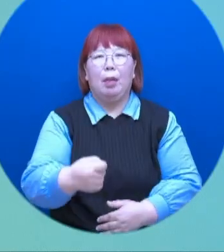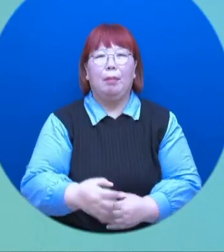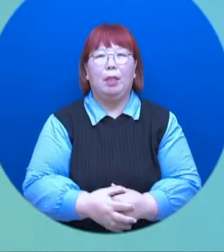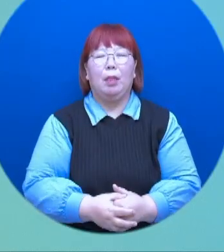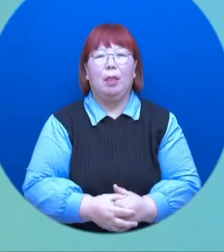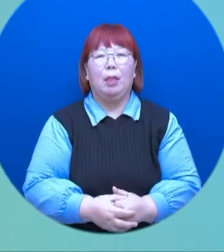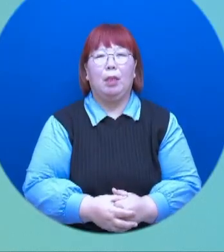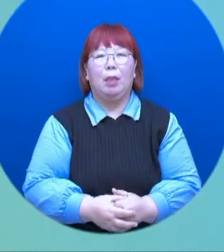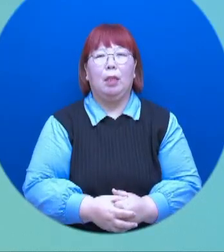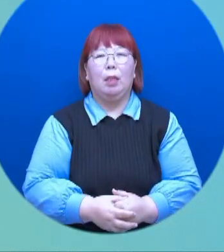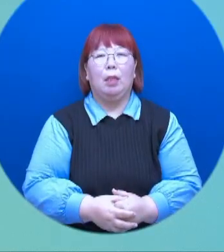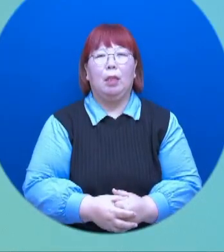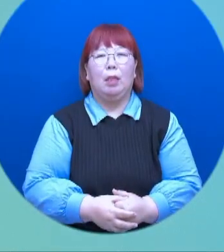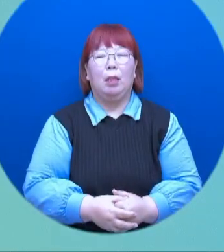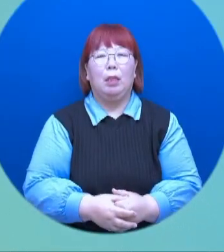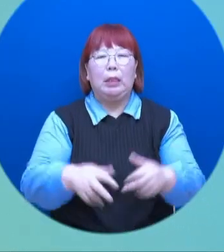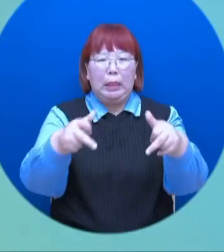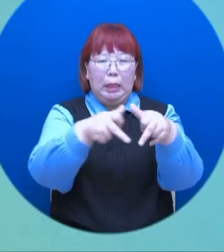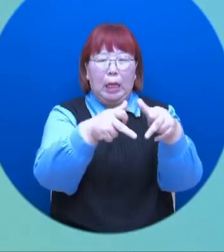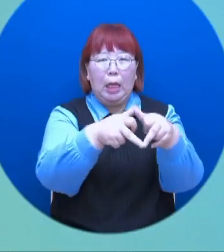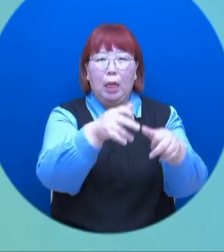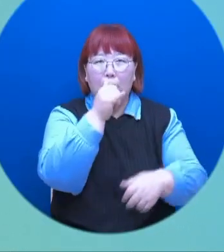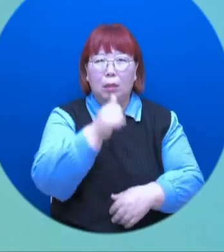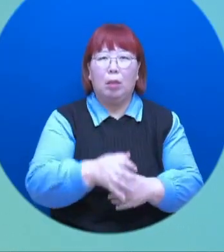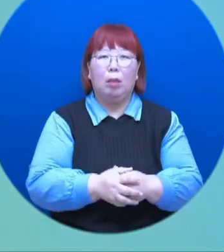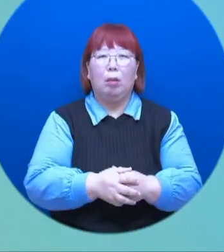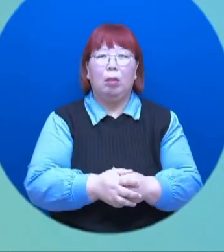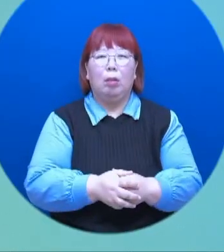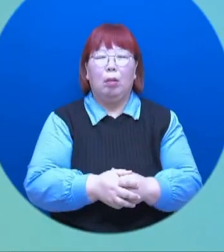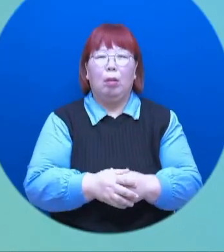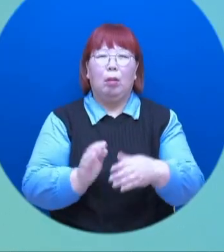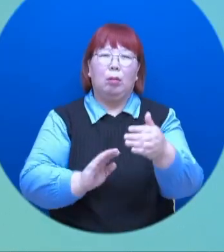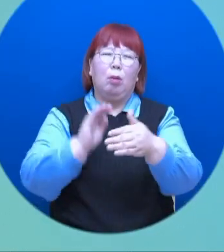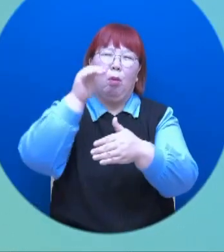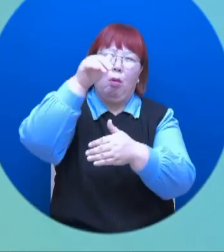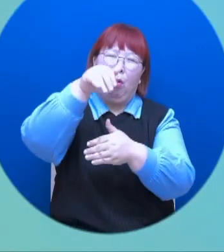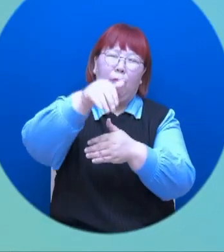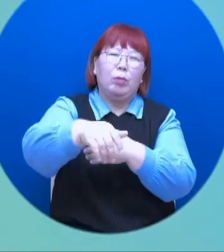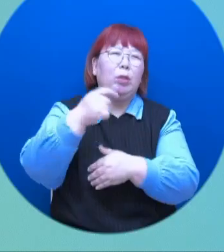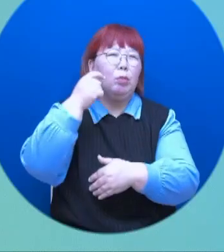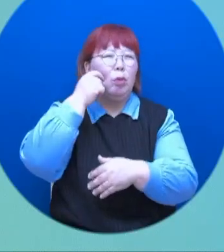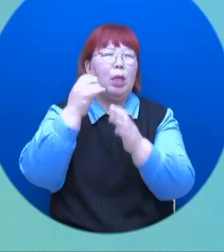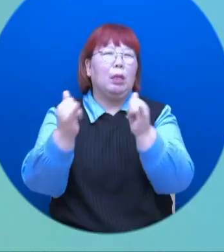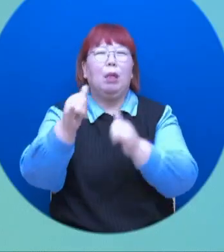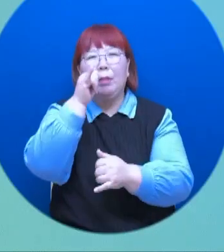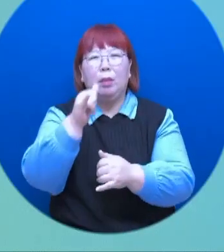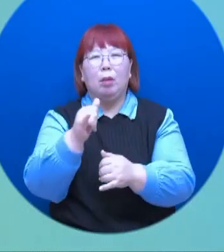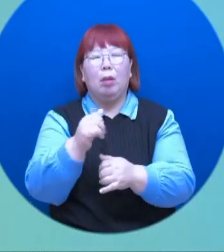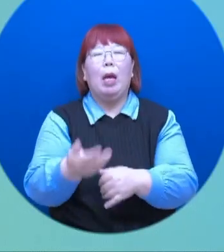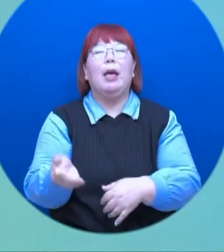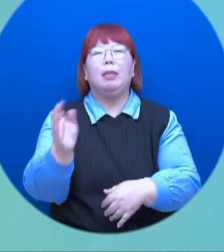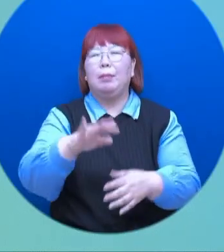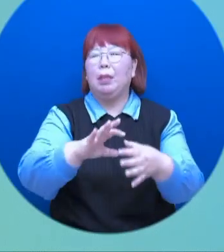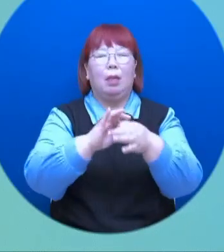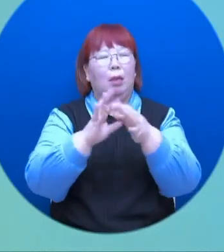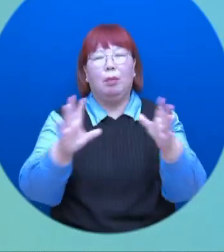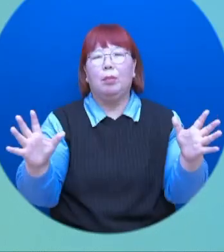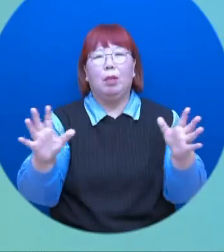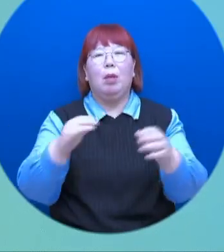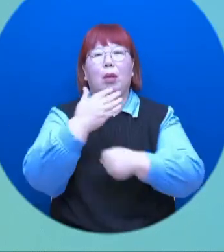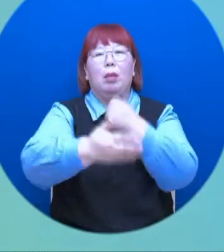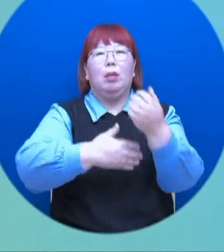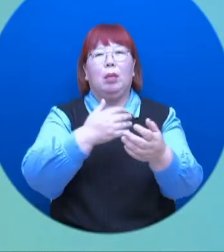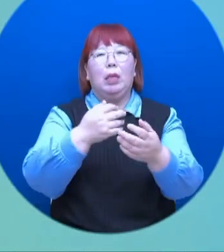바랍니다. 장애가 있습니다. 넘을 수 없는 태산이 있습니다. 그러나 성경은 말합니다.